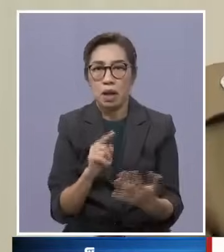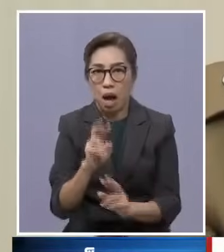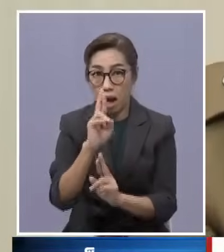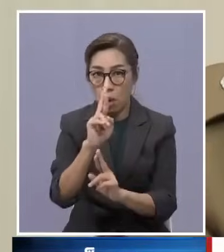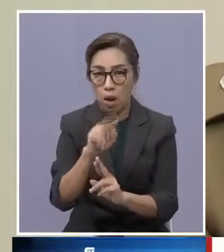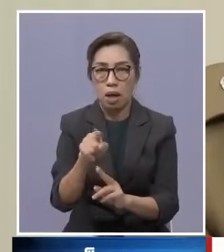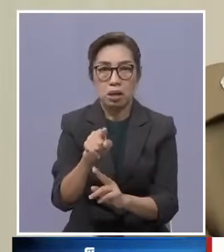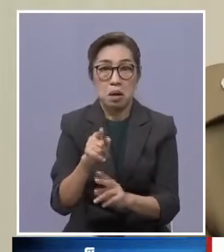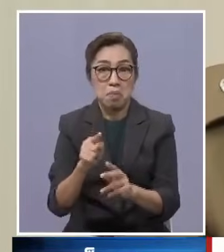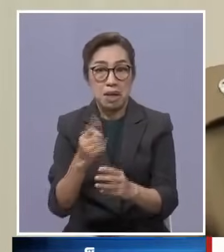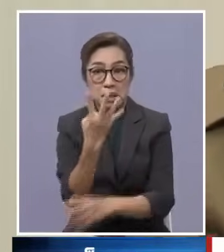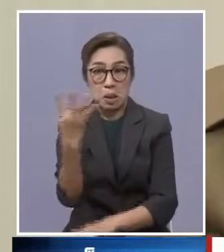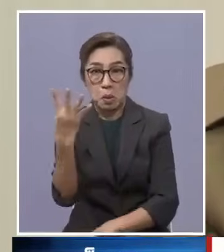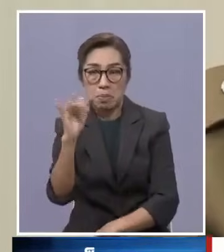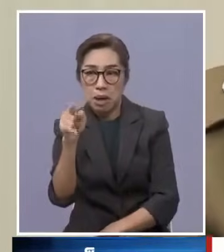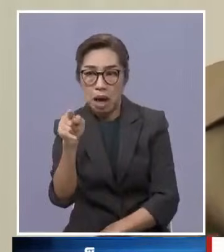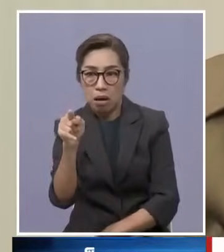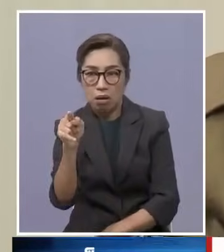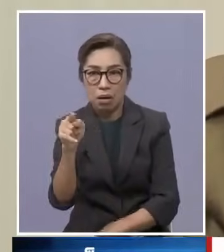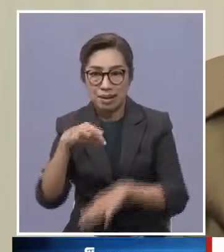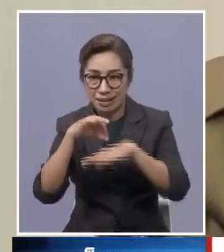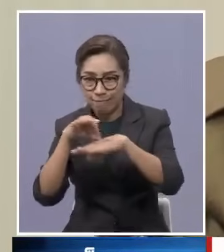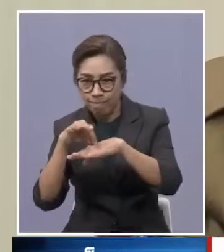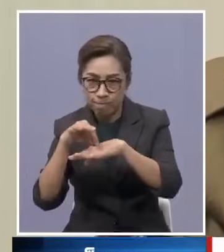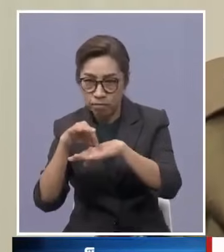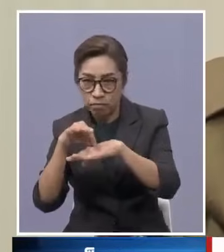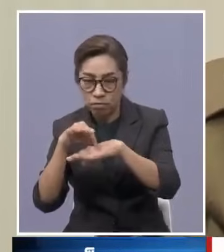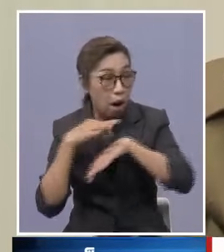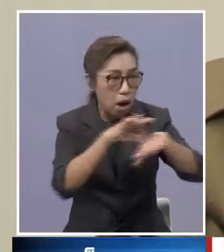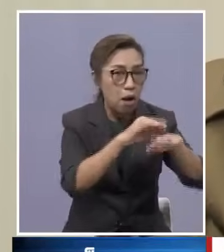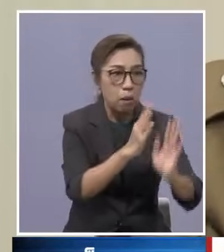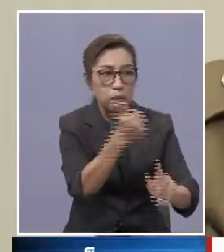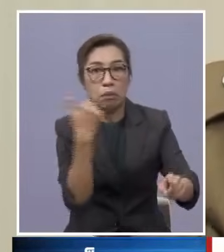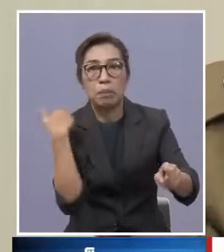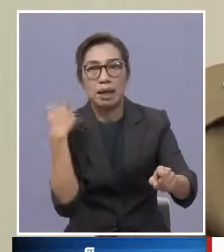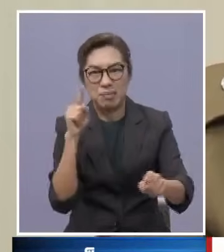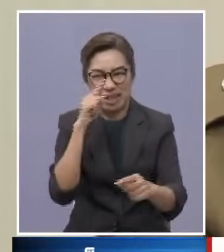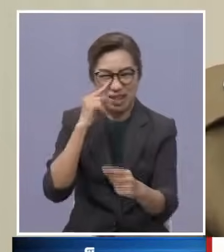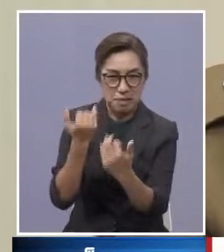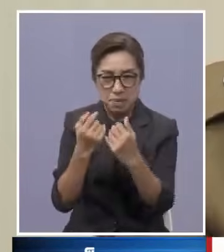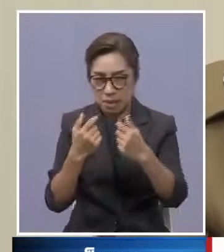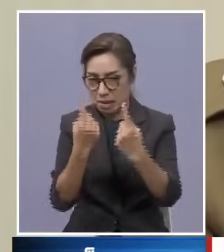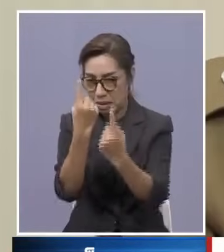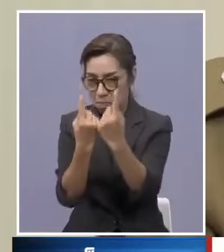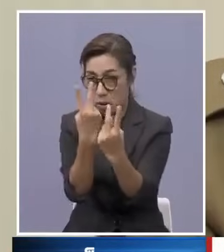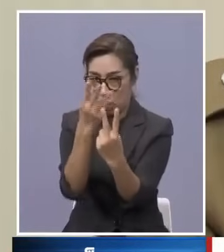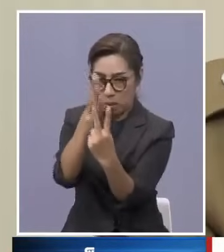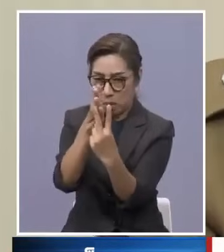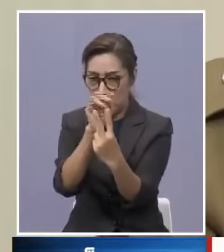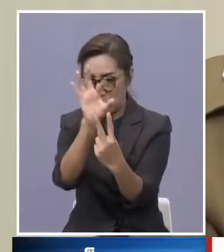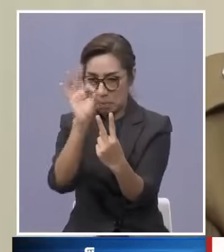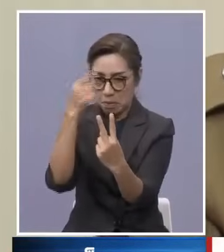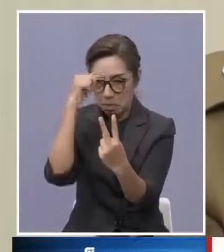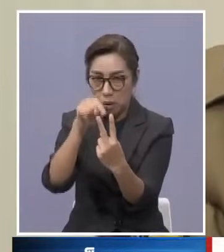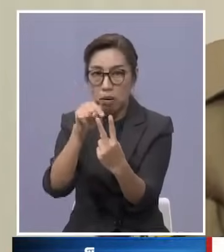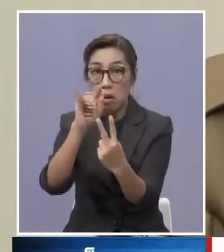ายอยู่ด้วยนะฮะแม้คนซึ่งมีชื่อว่าเป็นแคนดิเดตชิงดำชิงแดงกับ2คนเนี่ยสุดท้ายอาจจะไม่ใช่ก็ได้นะครับ ครับ อาจจะ